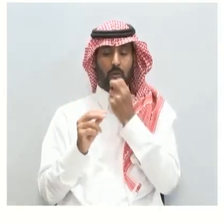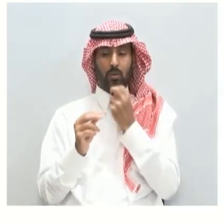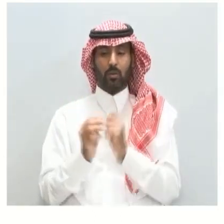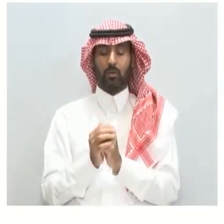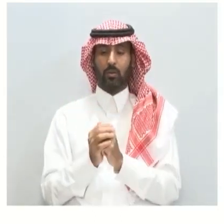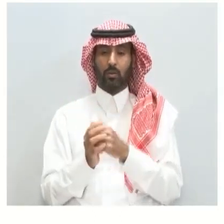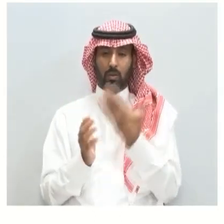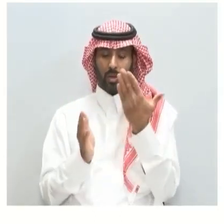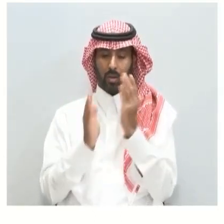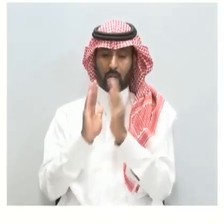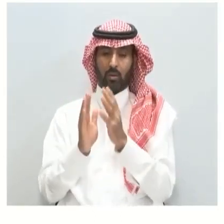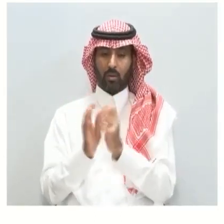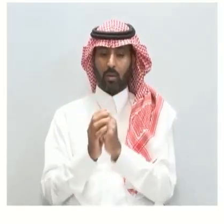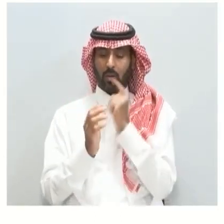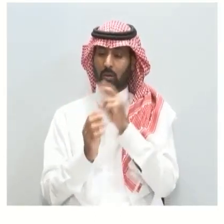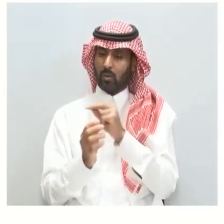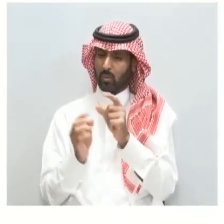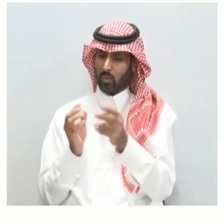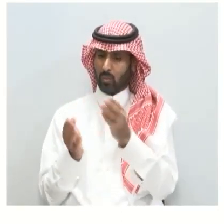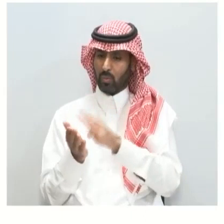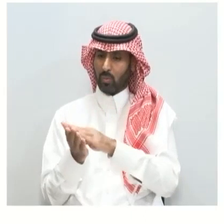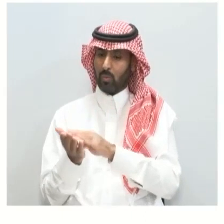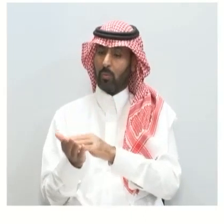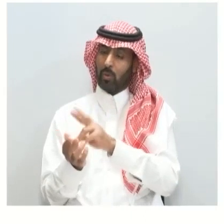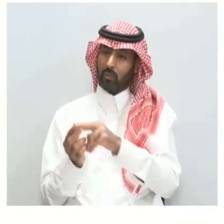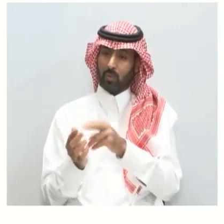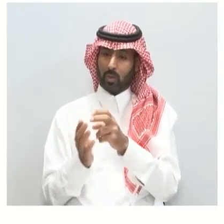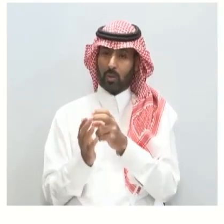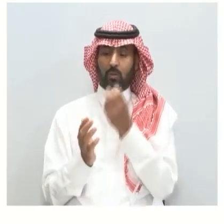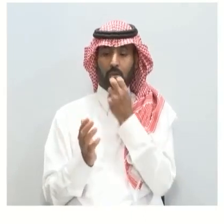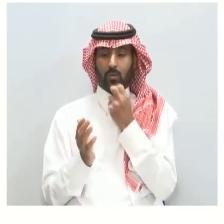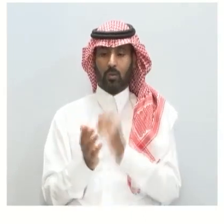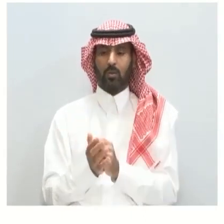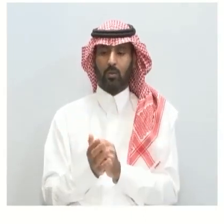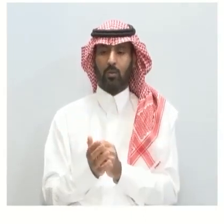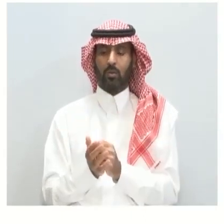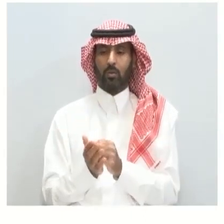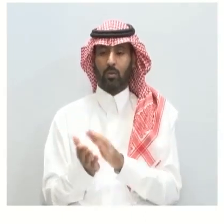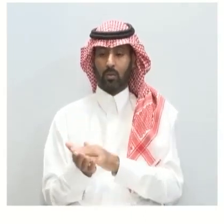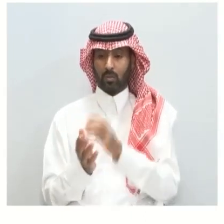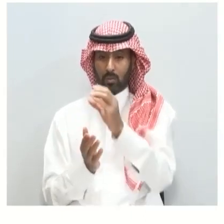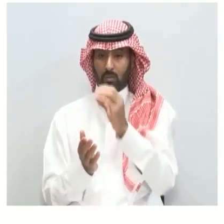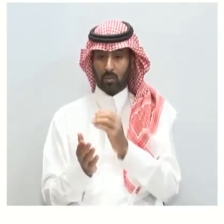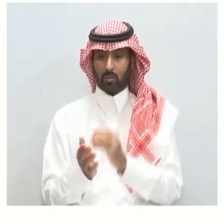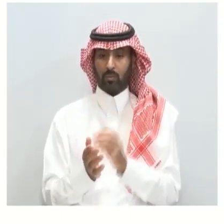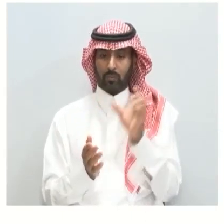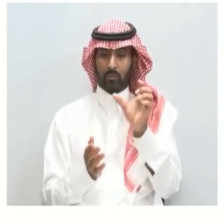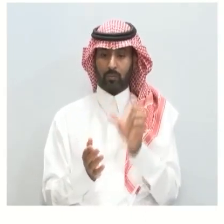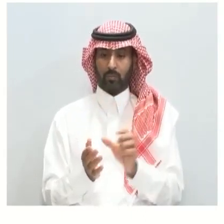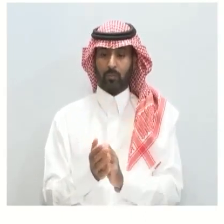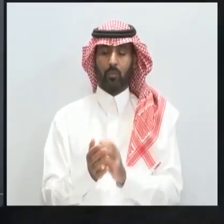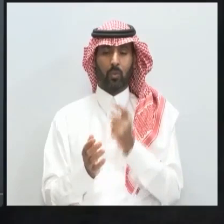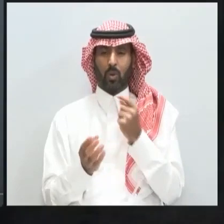الوحده الخامسه الامثال والنسخ في القران الكريم تلك هي ابنائي وبناتي